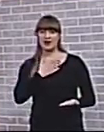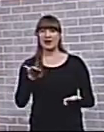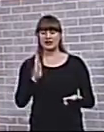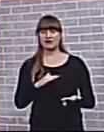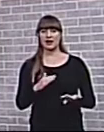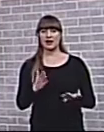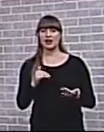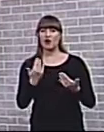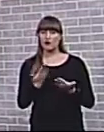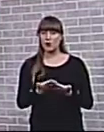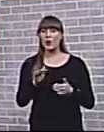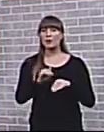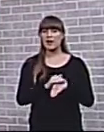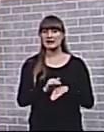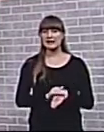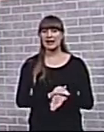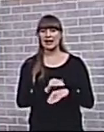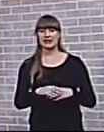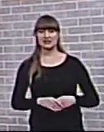Давай. Во, молодец!